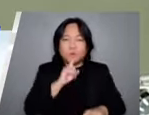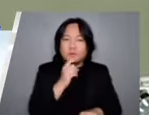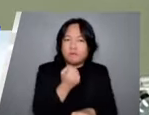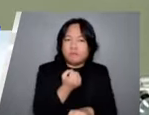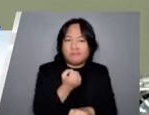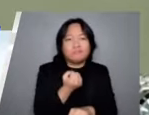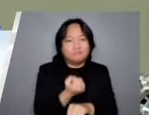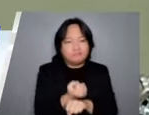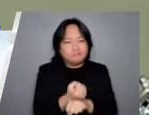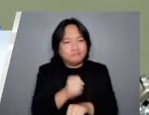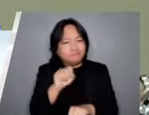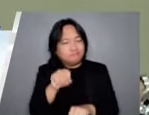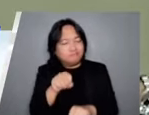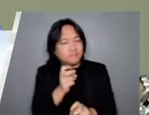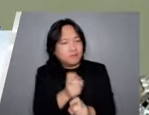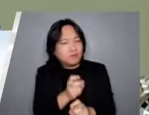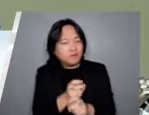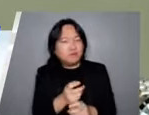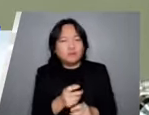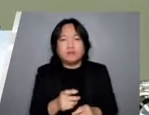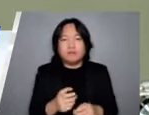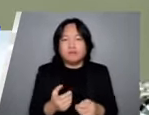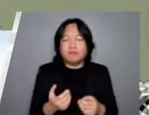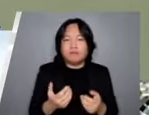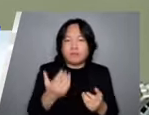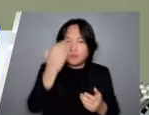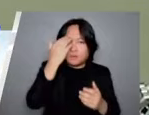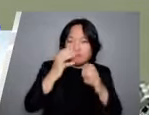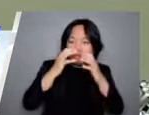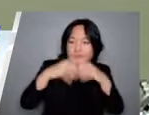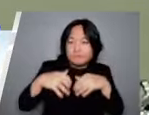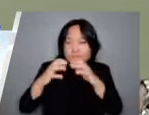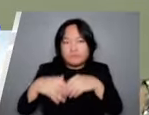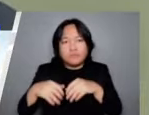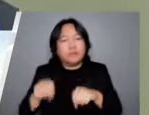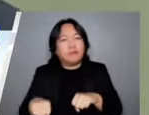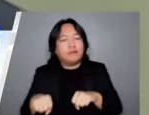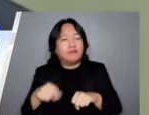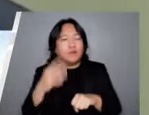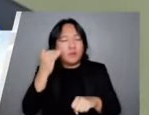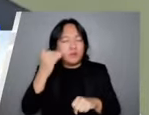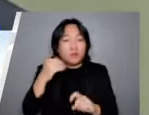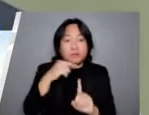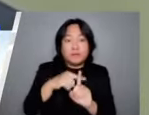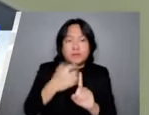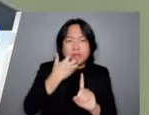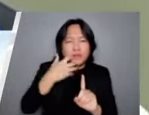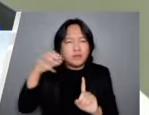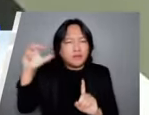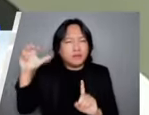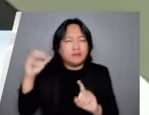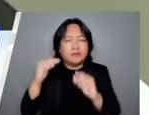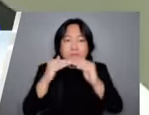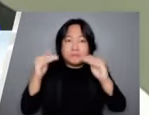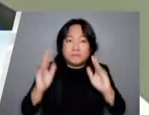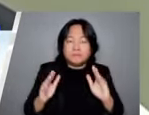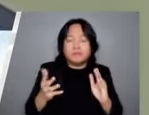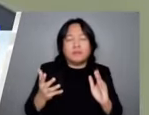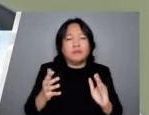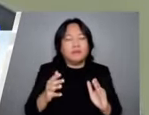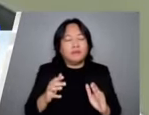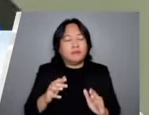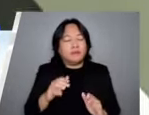din po kasi ang mga structural collapse kasi po nababad po sa init yung mga bahay. Alam naman natin sir, hindi matatawaran yung itutulong ng